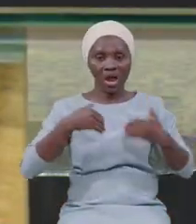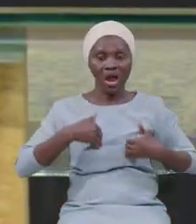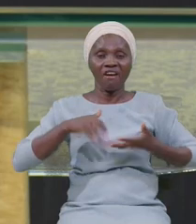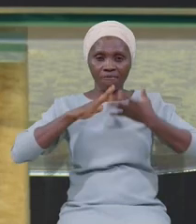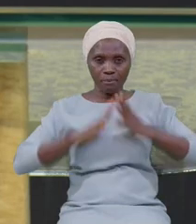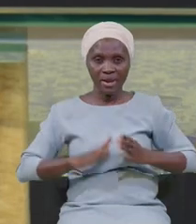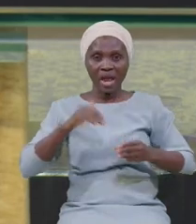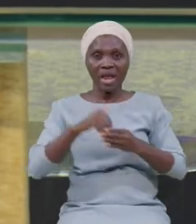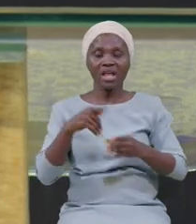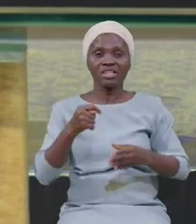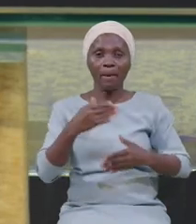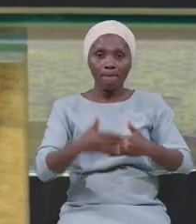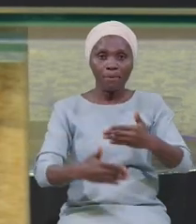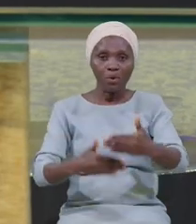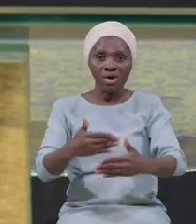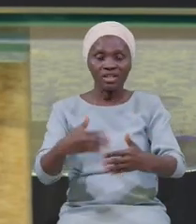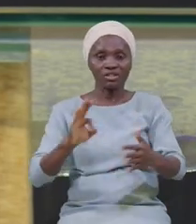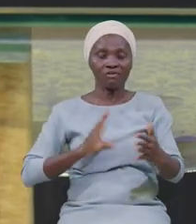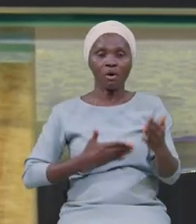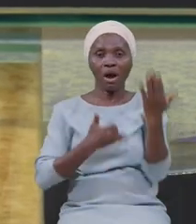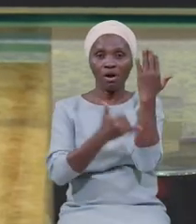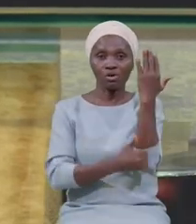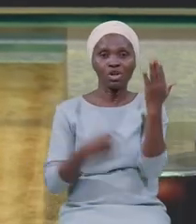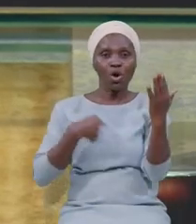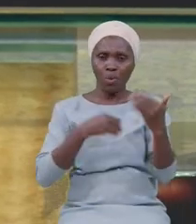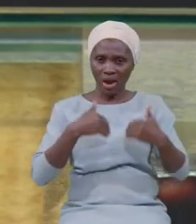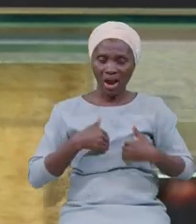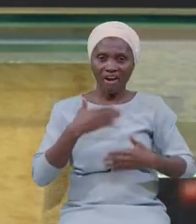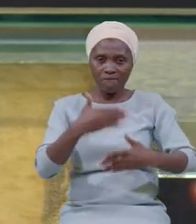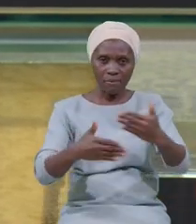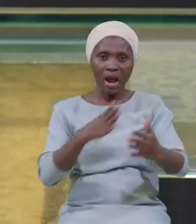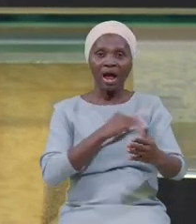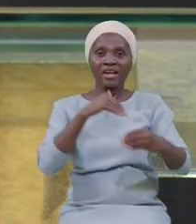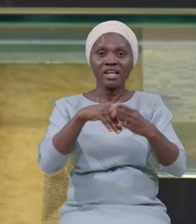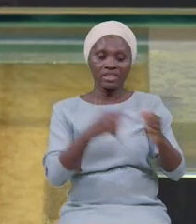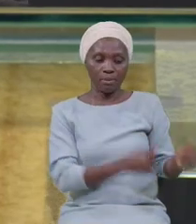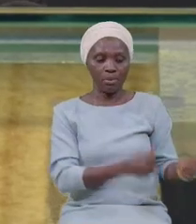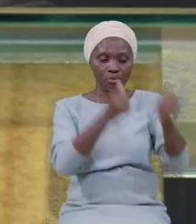pays a le progrès que nous aurons le progrès. C'est la promotion de notre pays. C'est